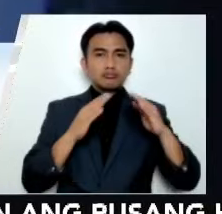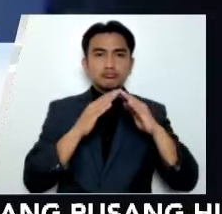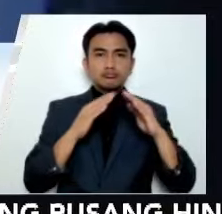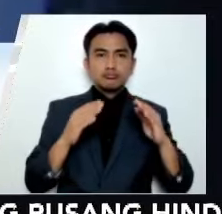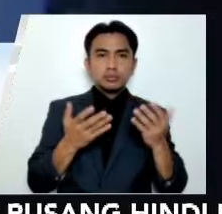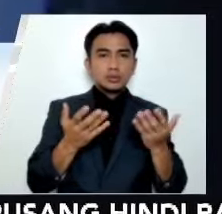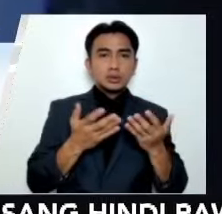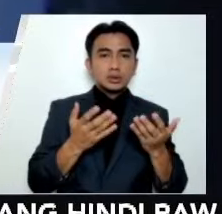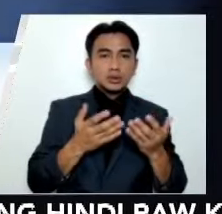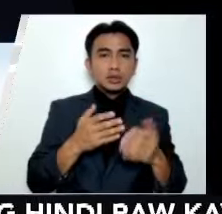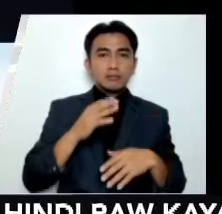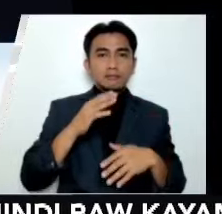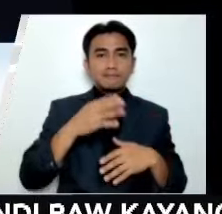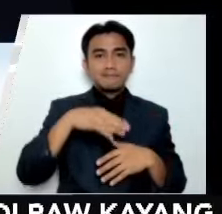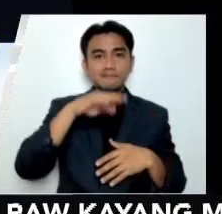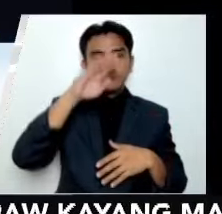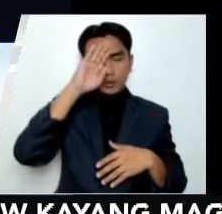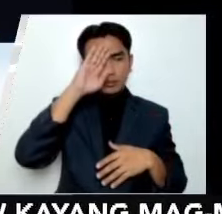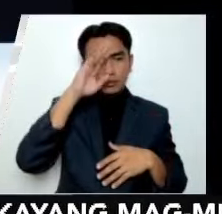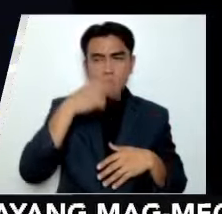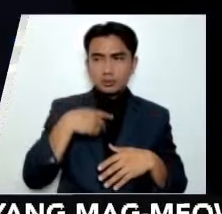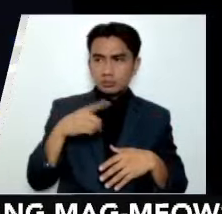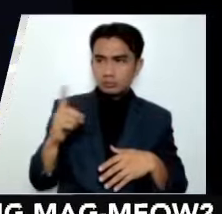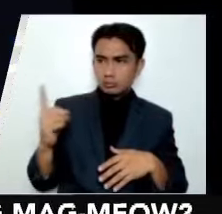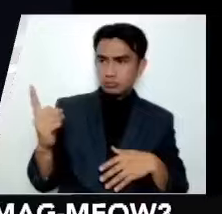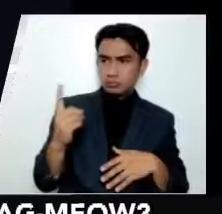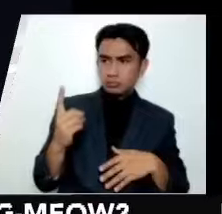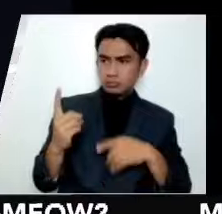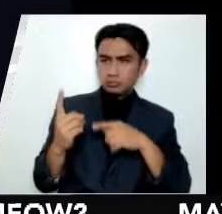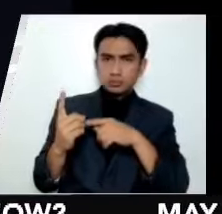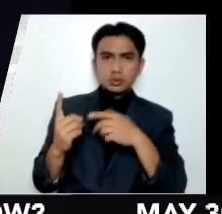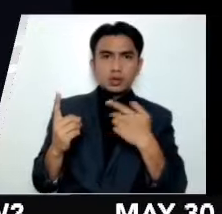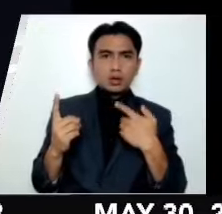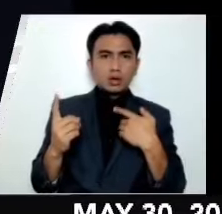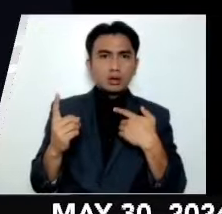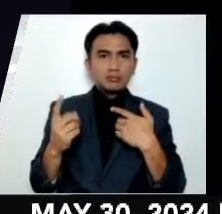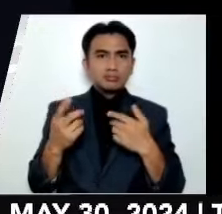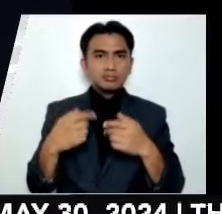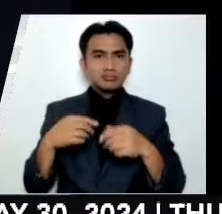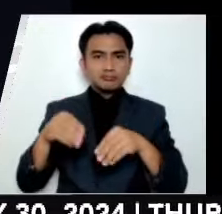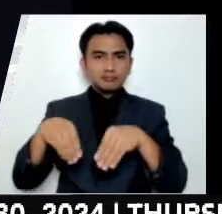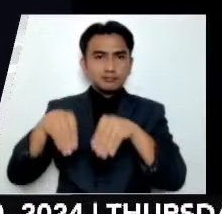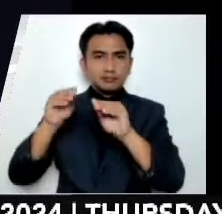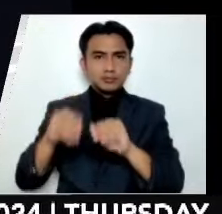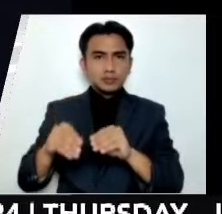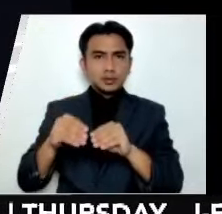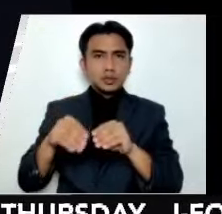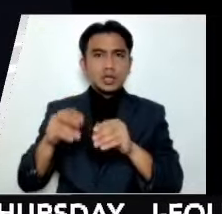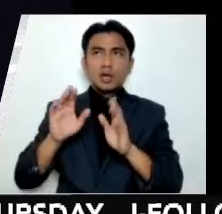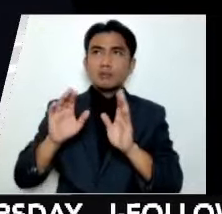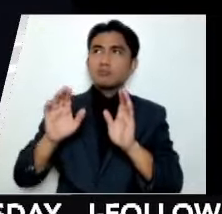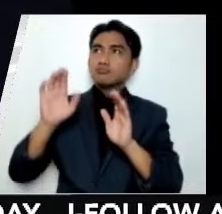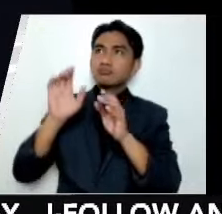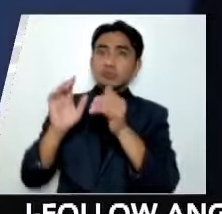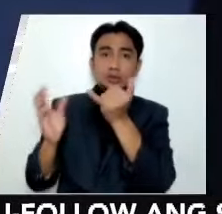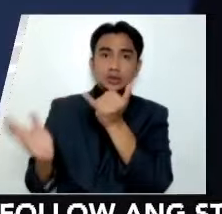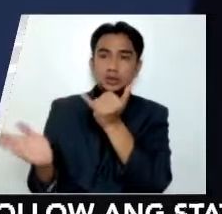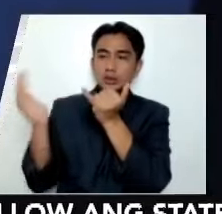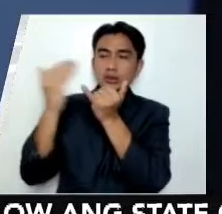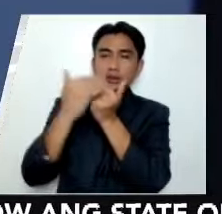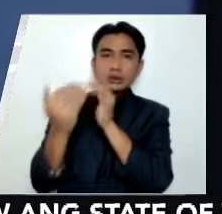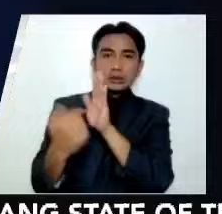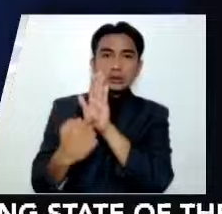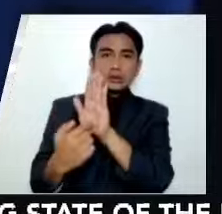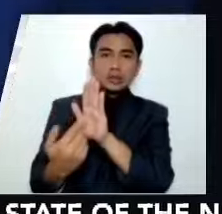noong Linggo, nakitang may hawak na tela si alias Nessa na itinakip niya sa CCTV. Napansin ni Ruby na may